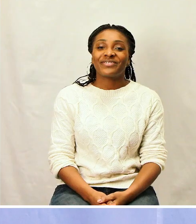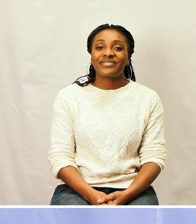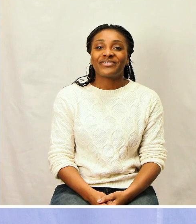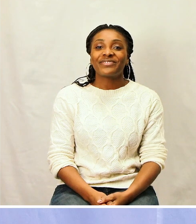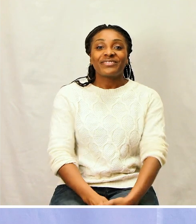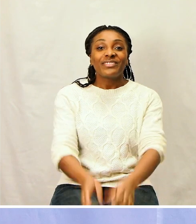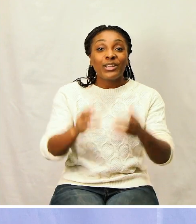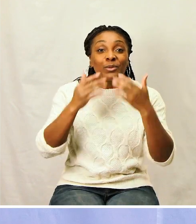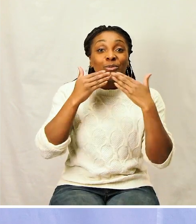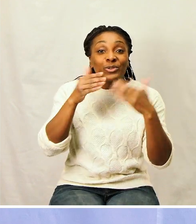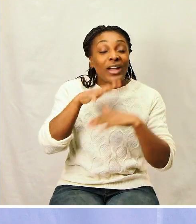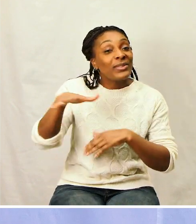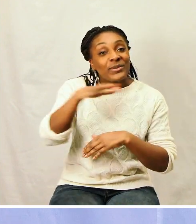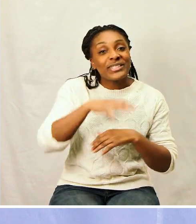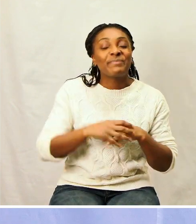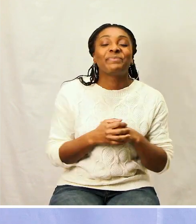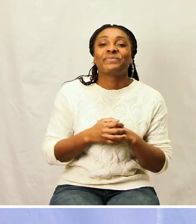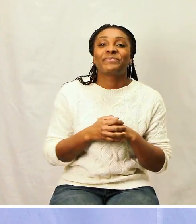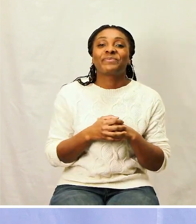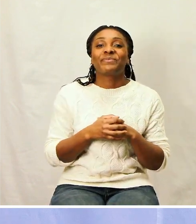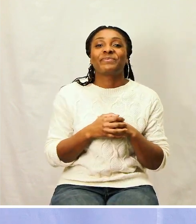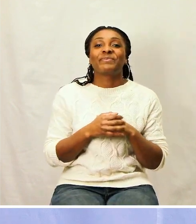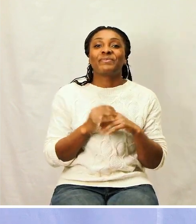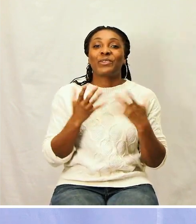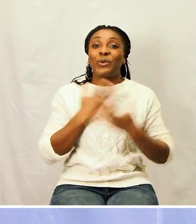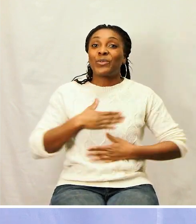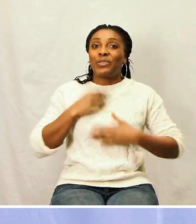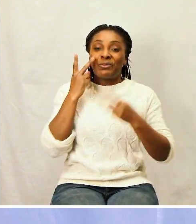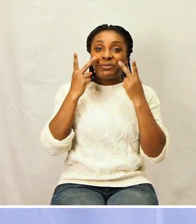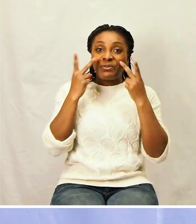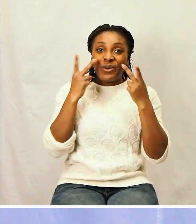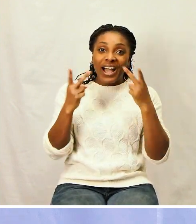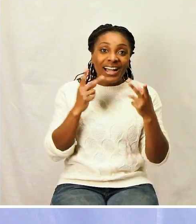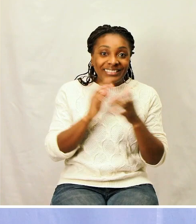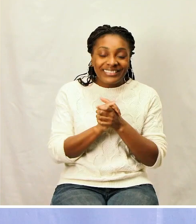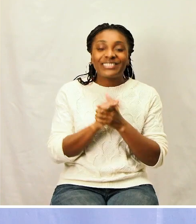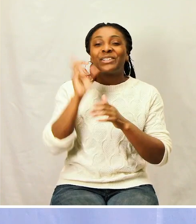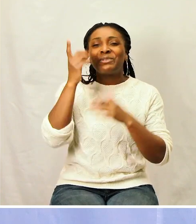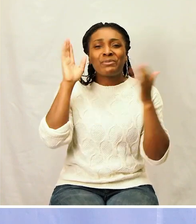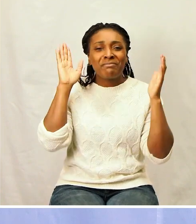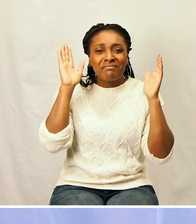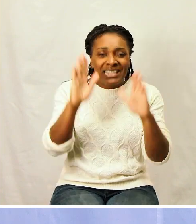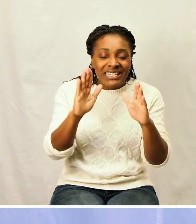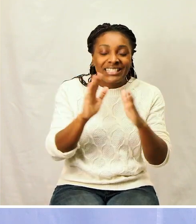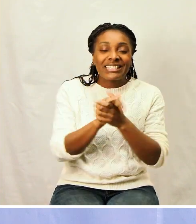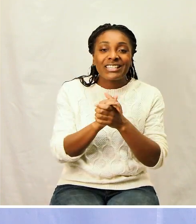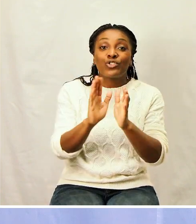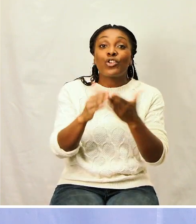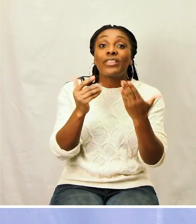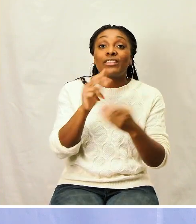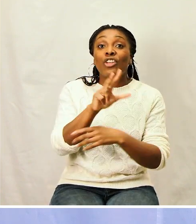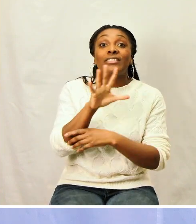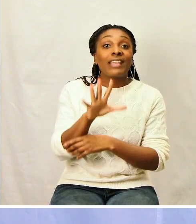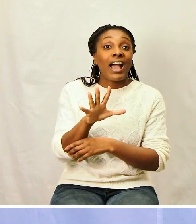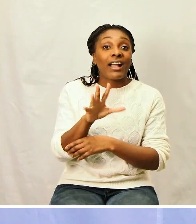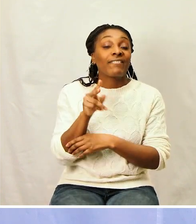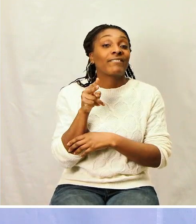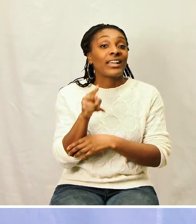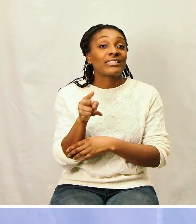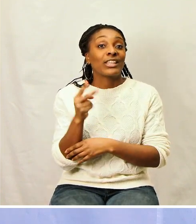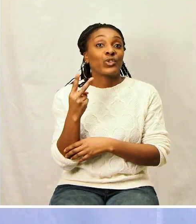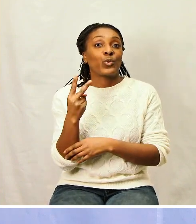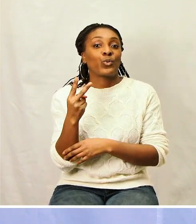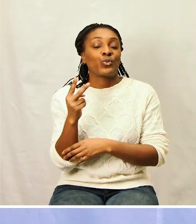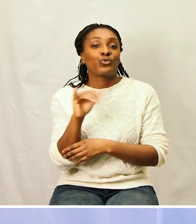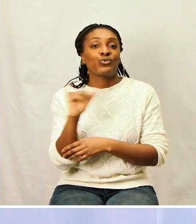et bien bonjour à tous et à toutes voilà content de vous retrouver que Dieu vous bénisse Genèse 35 verset